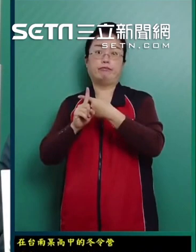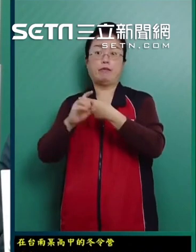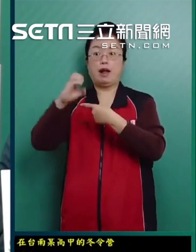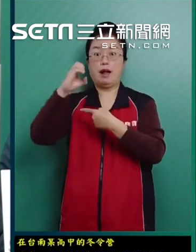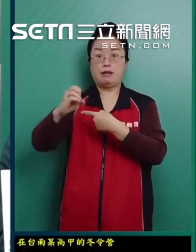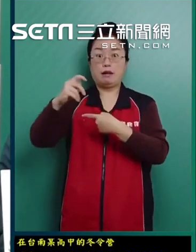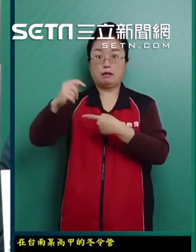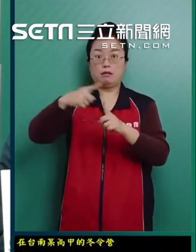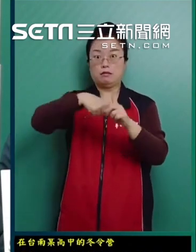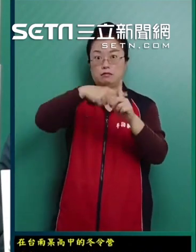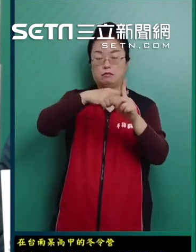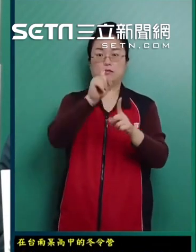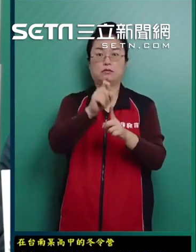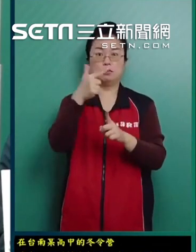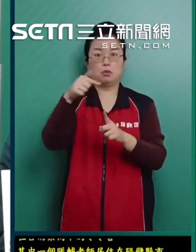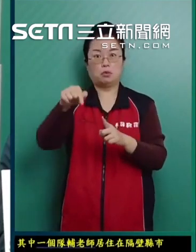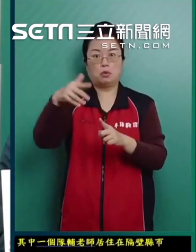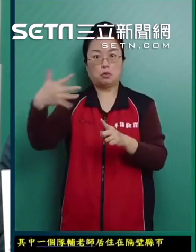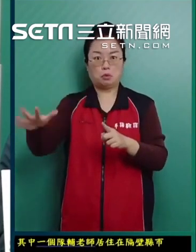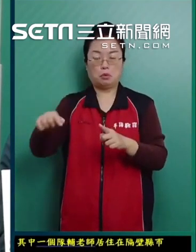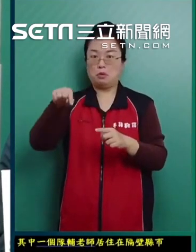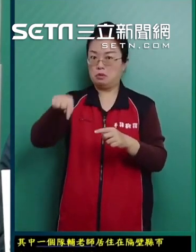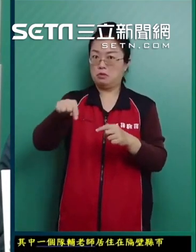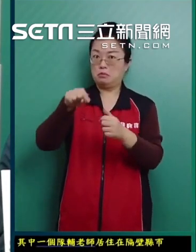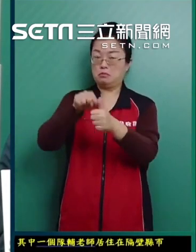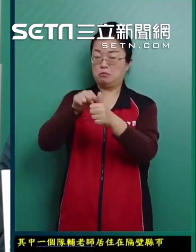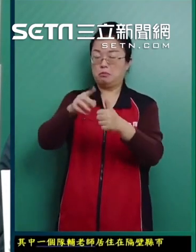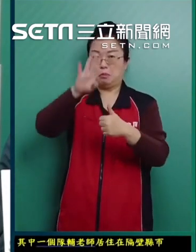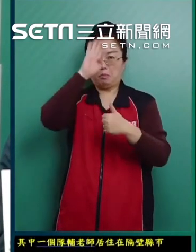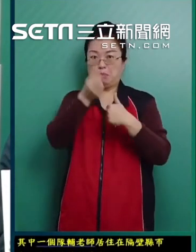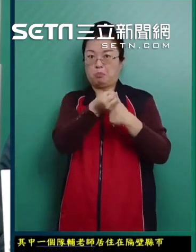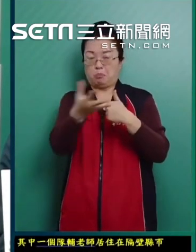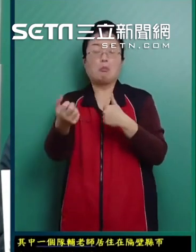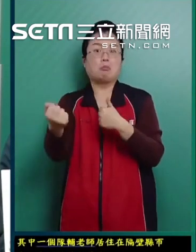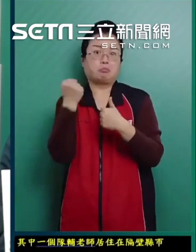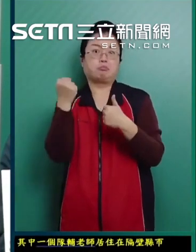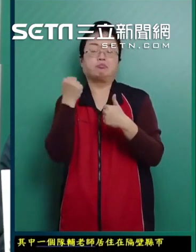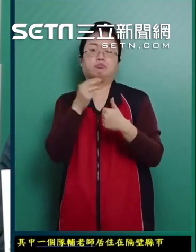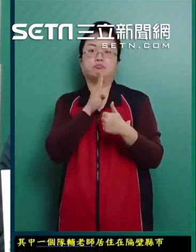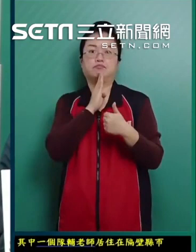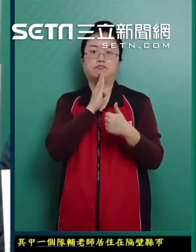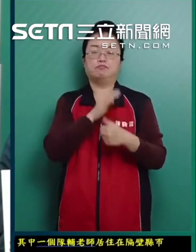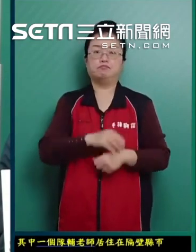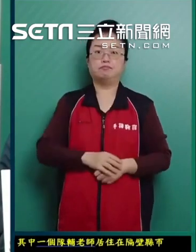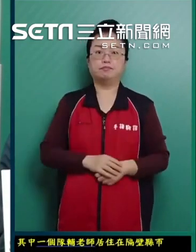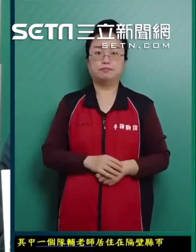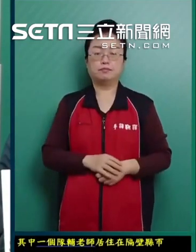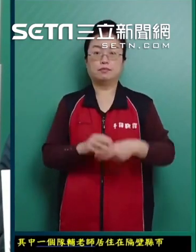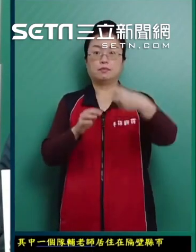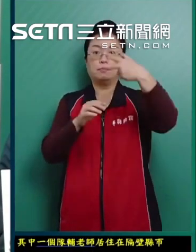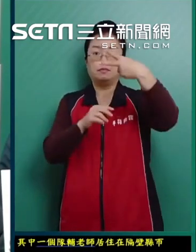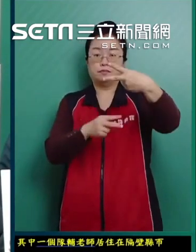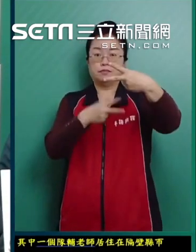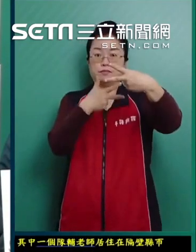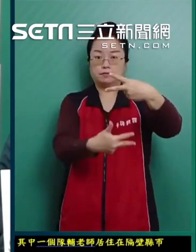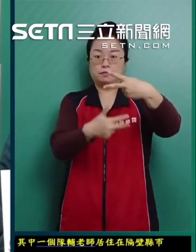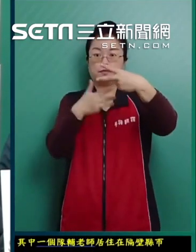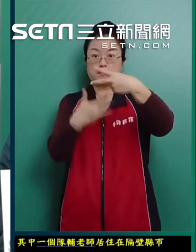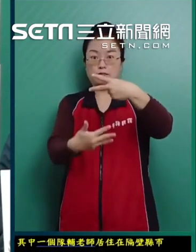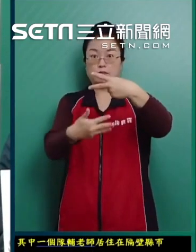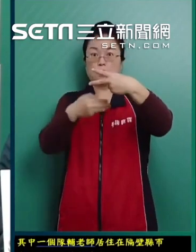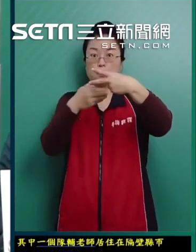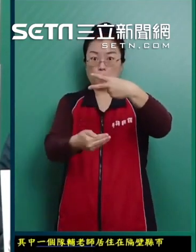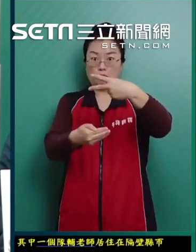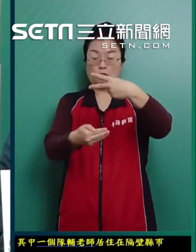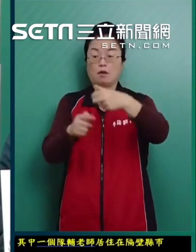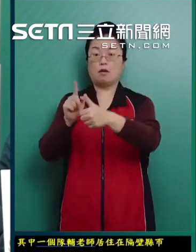大概只有16点多，所以说是属于这个传染的高峰期。那因为他2月7号、8号、9号。他